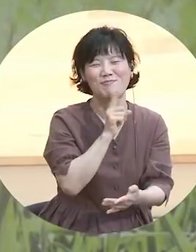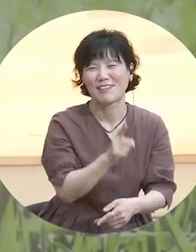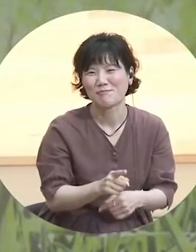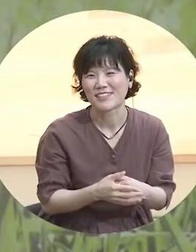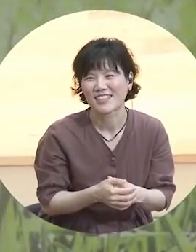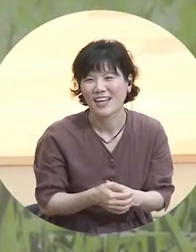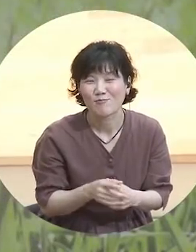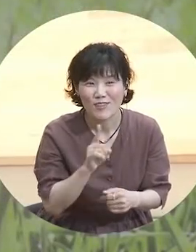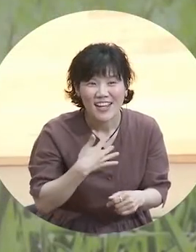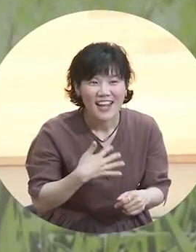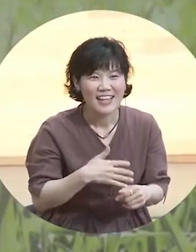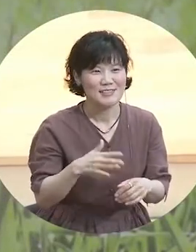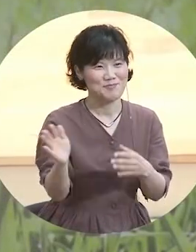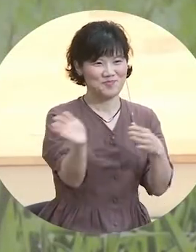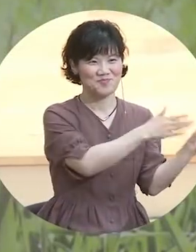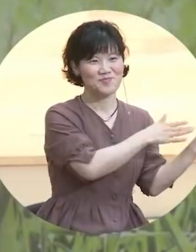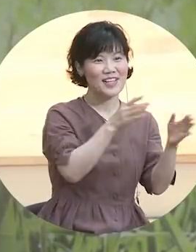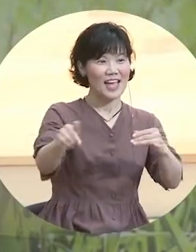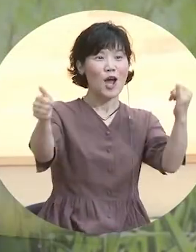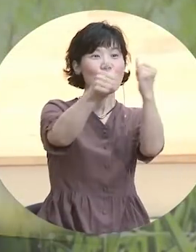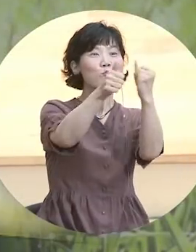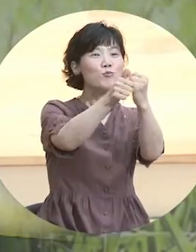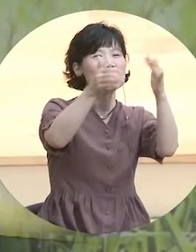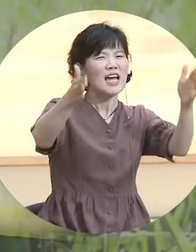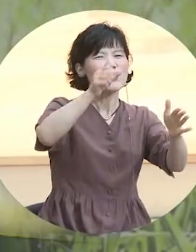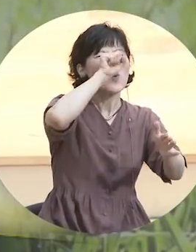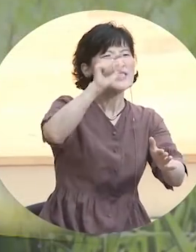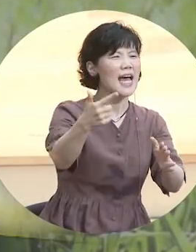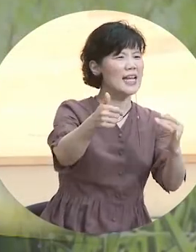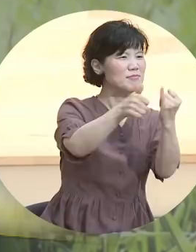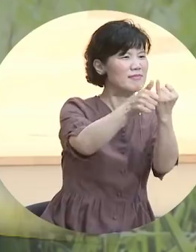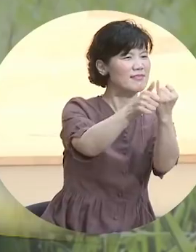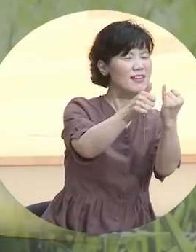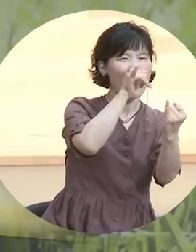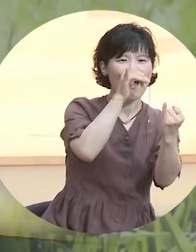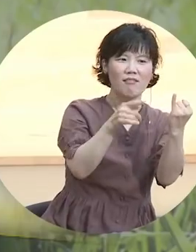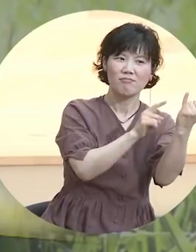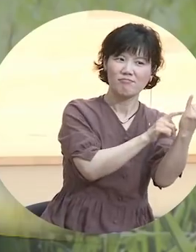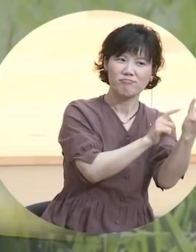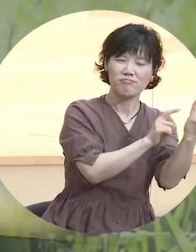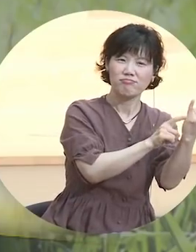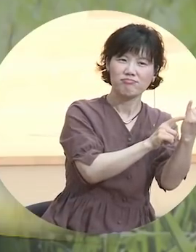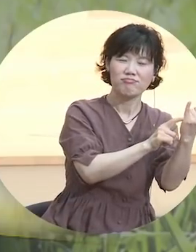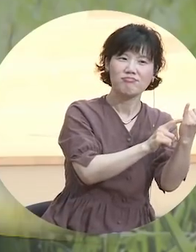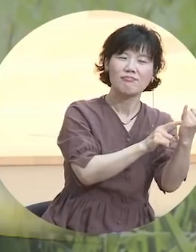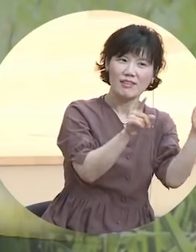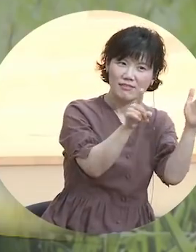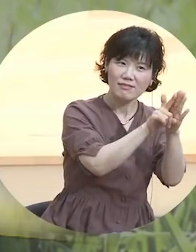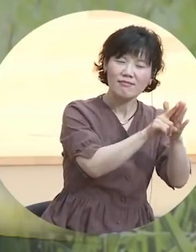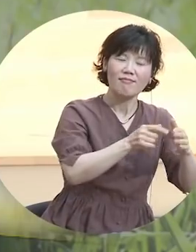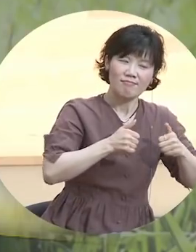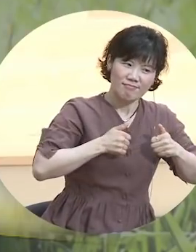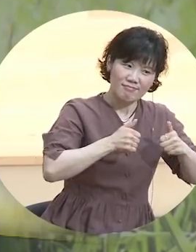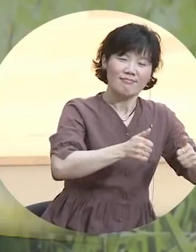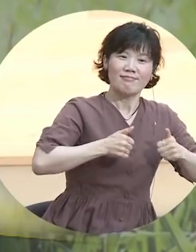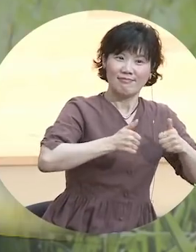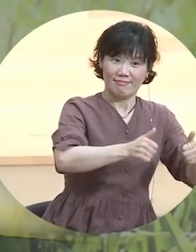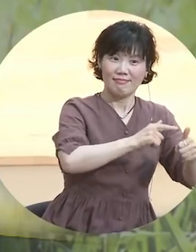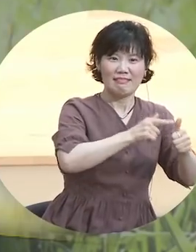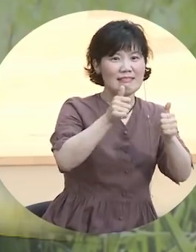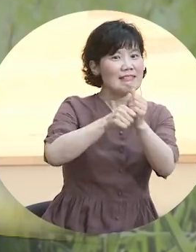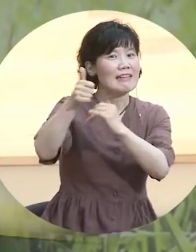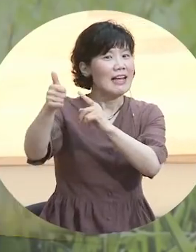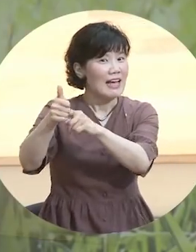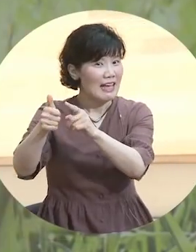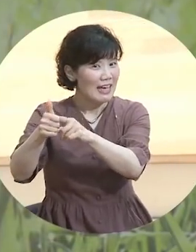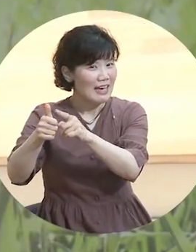그다지 부부 사이가 별로 안 좋은 부부가 한 부부가 있었습니다. 아내는 나름 열심히 이제 성실하게 신앙생활을 하는데